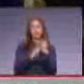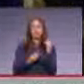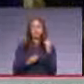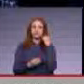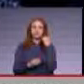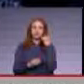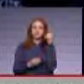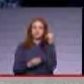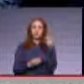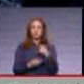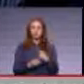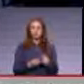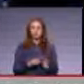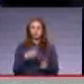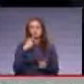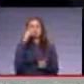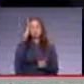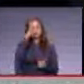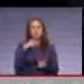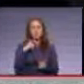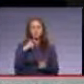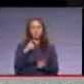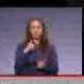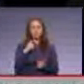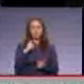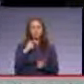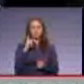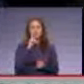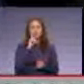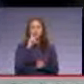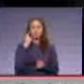واتصل بيه واقول له تعالى يشوفني.